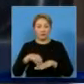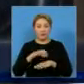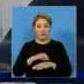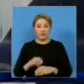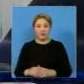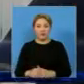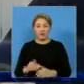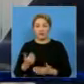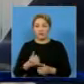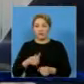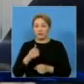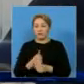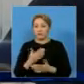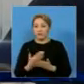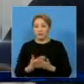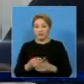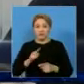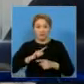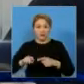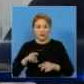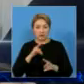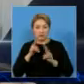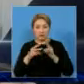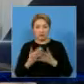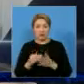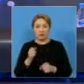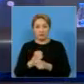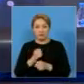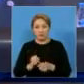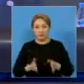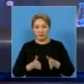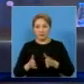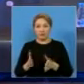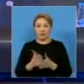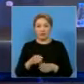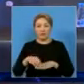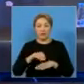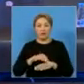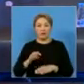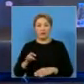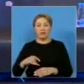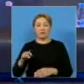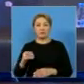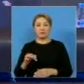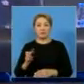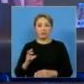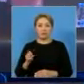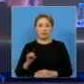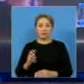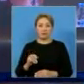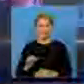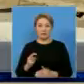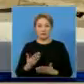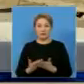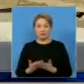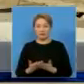области. Глава региона подверг резкой критике работу по реализации дорожных проектов акима Алгинского района Мамыргали Кагазова.